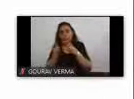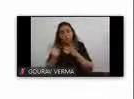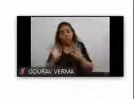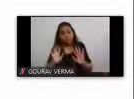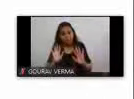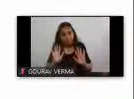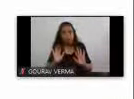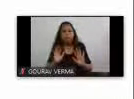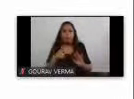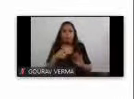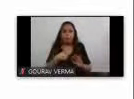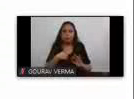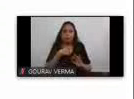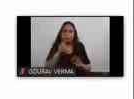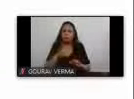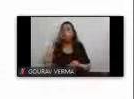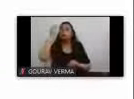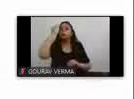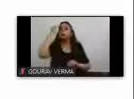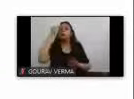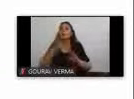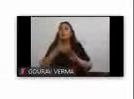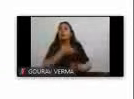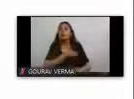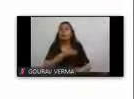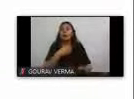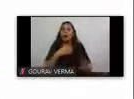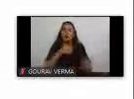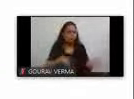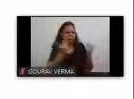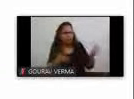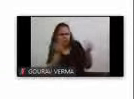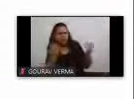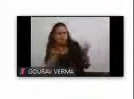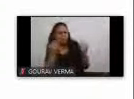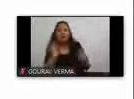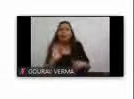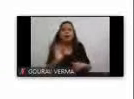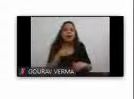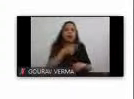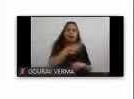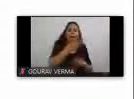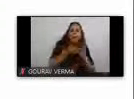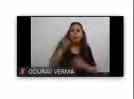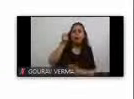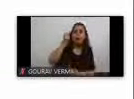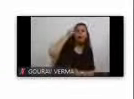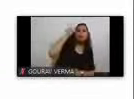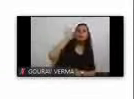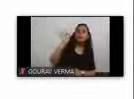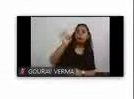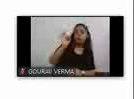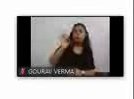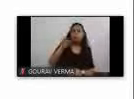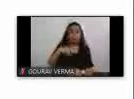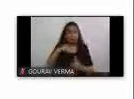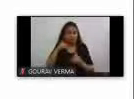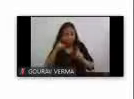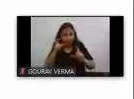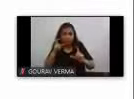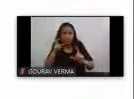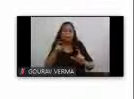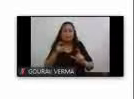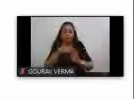आपको ध्यान रखना पड़ेगा. अगेन, ये सब आपको असेसमेंट करना पहले से ऑप्टिकल एड यूज करके